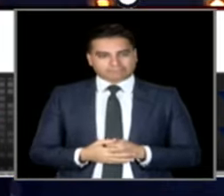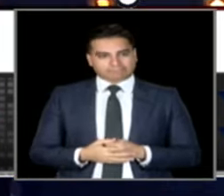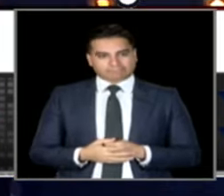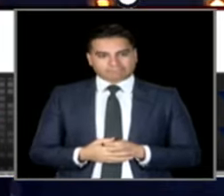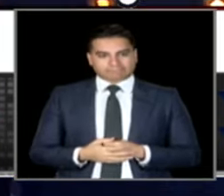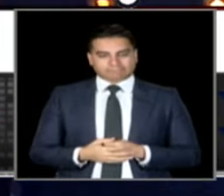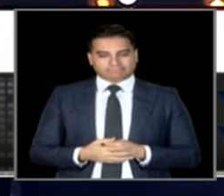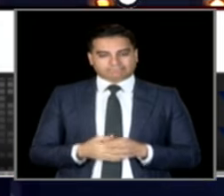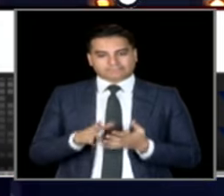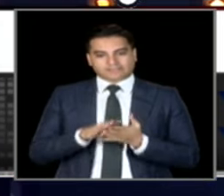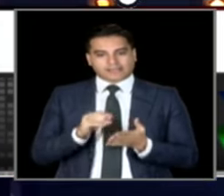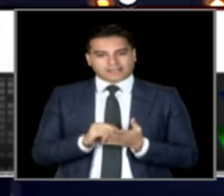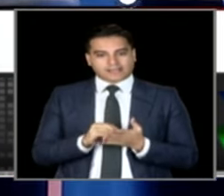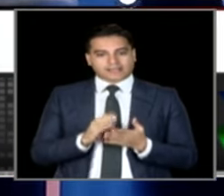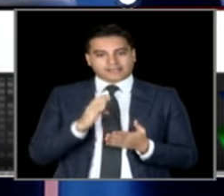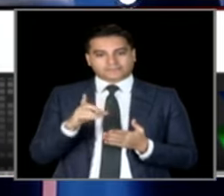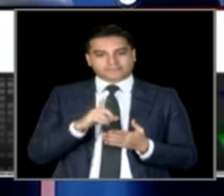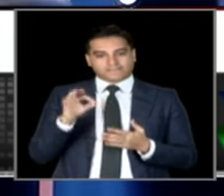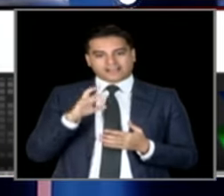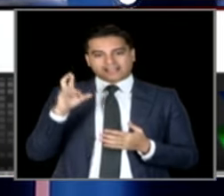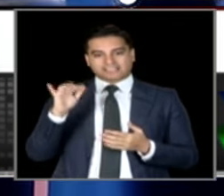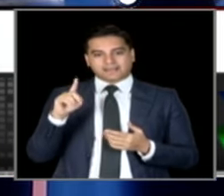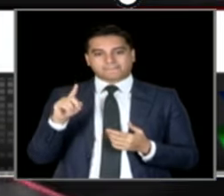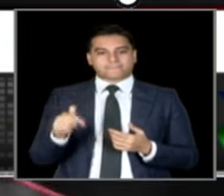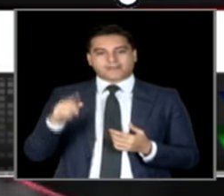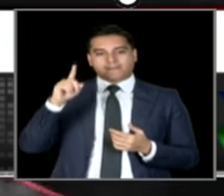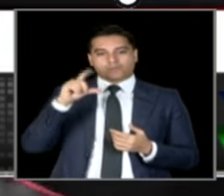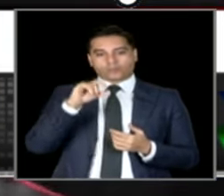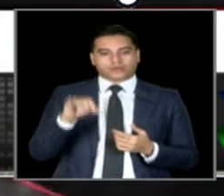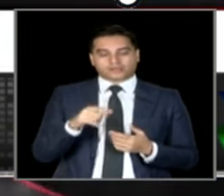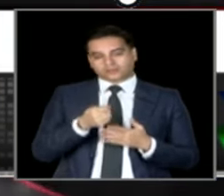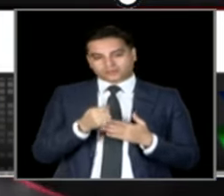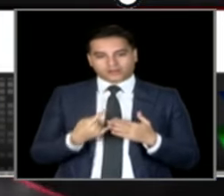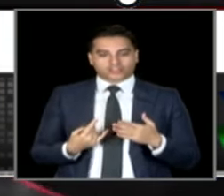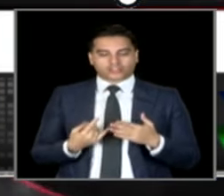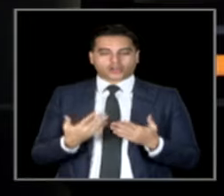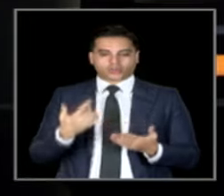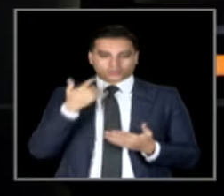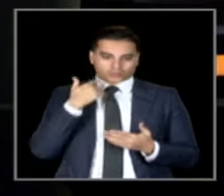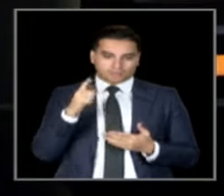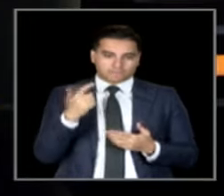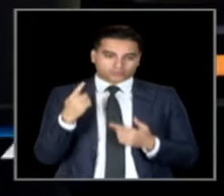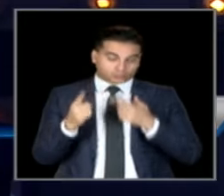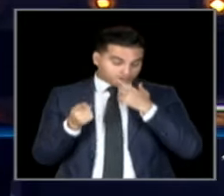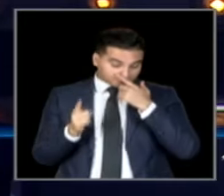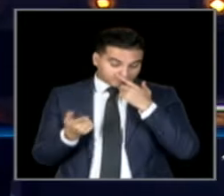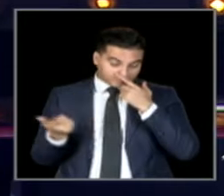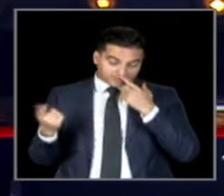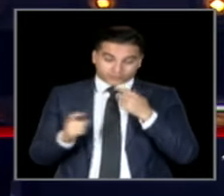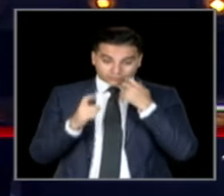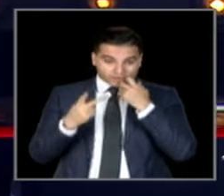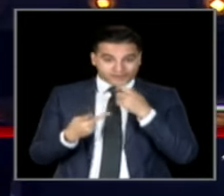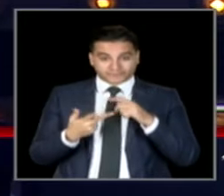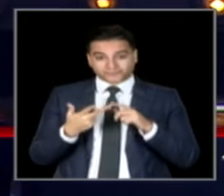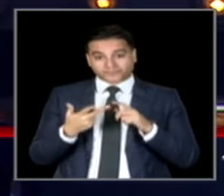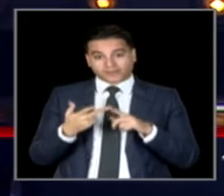الإجابة الصحيحة زيمبابوي. جامعة المنصورة ناقص 10. وعندكم سؤال في